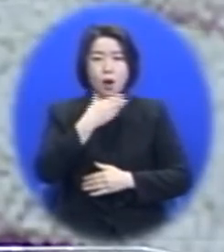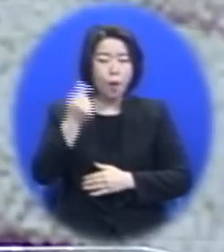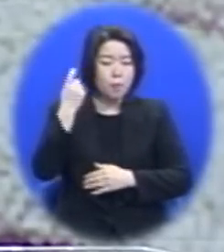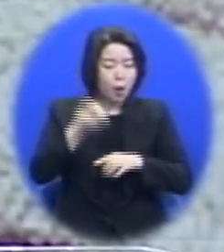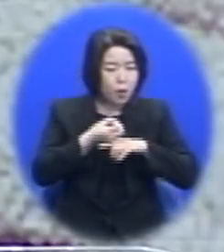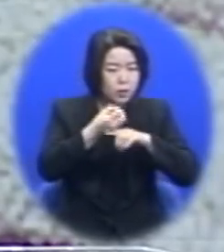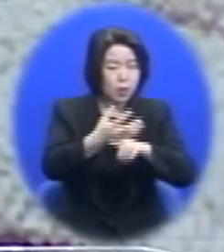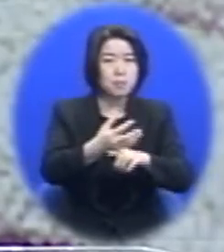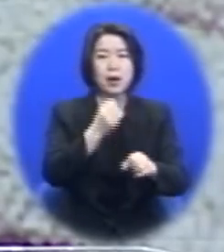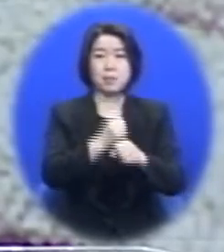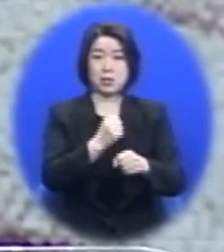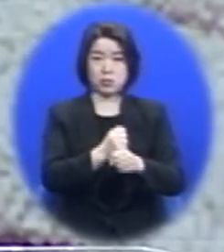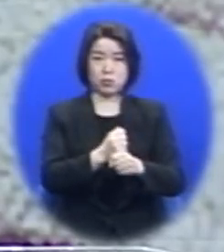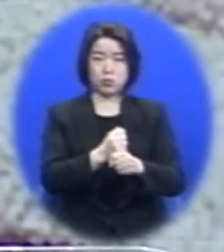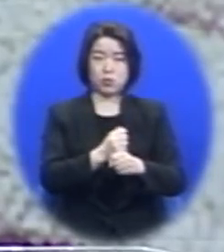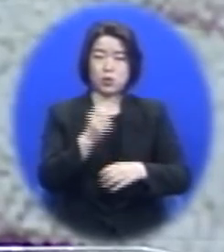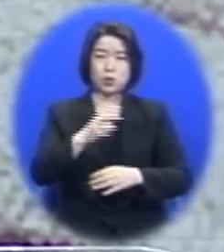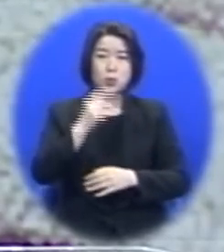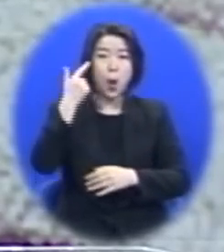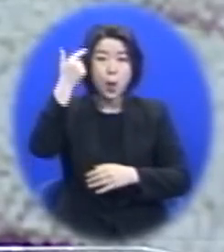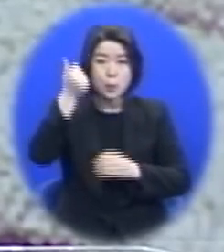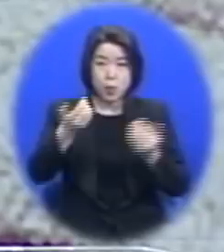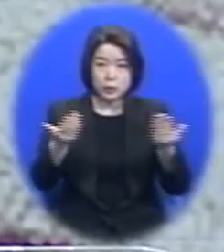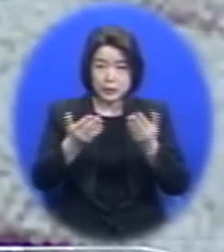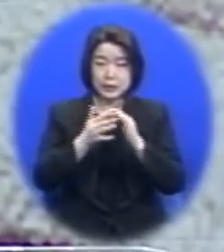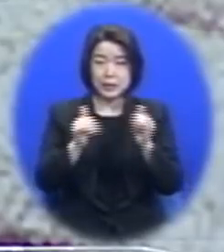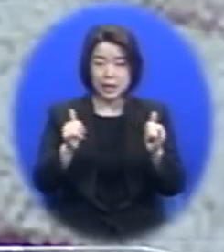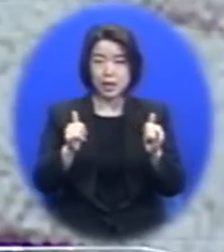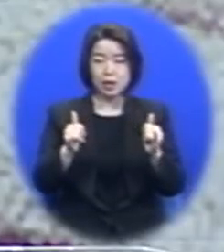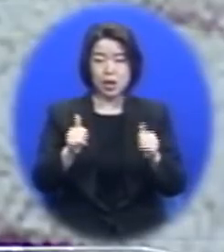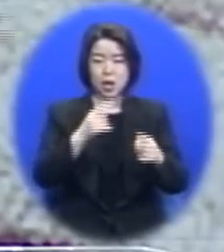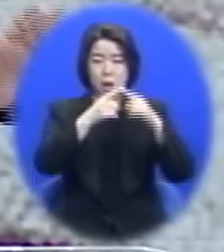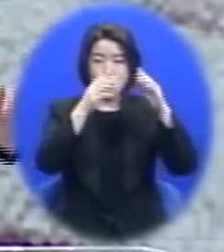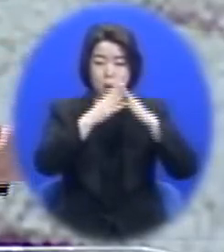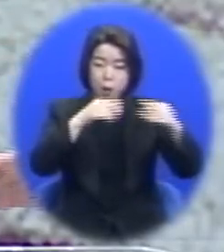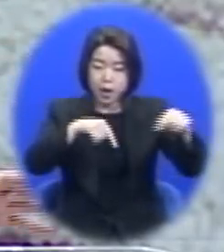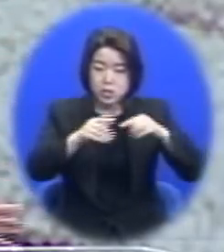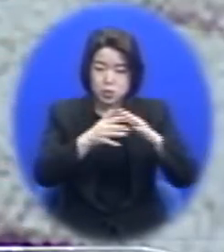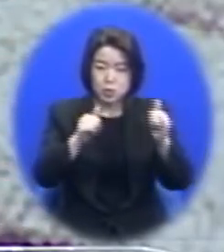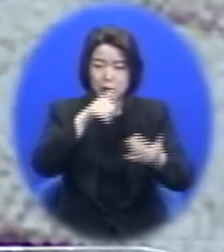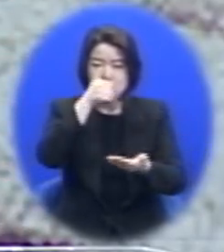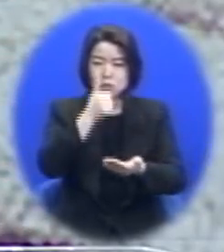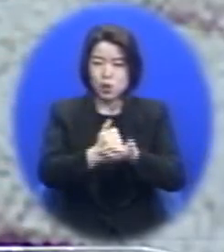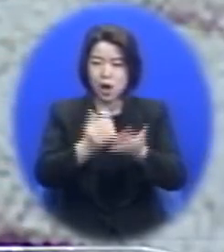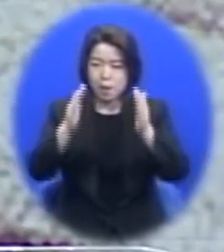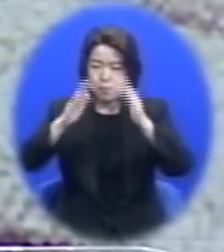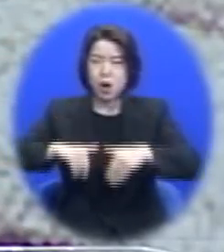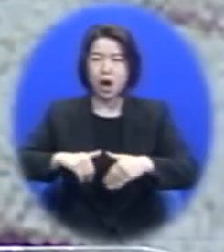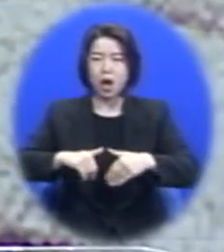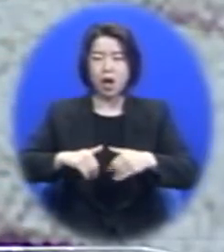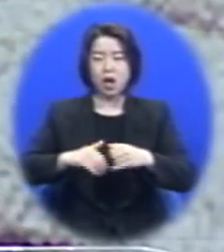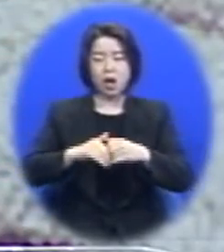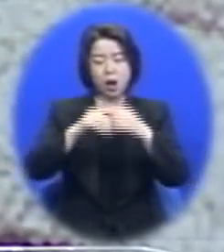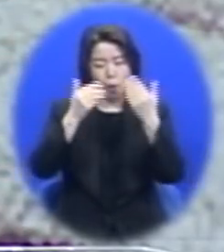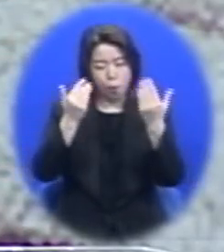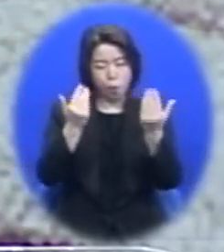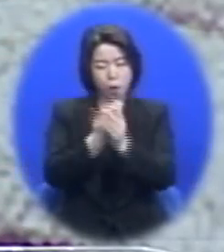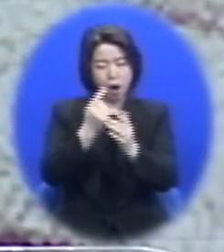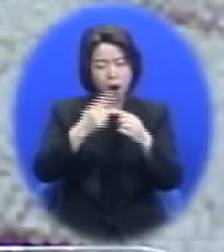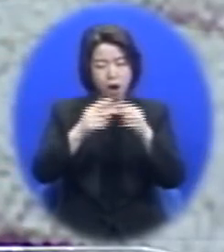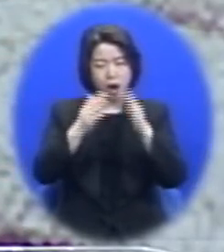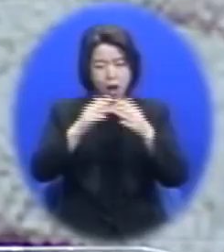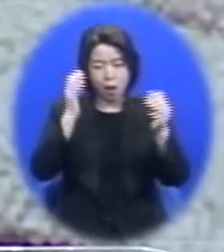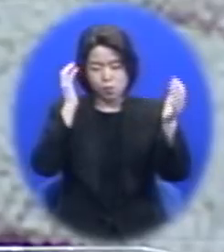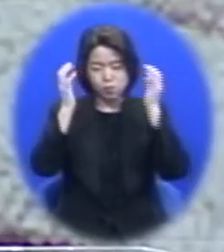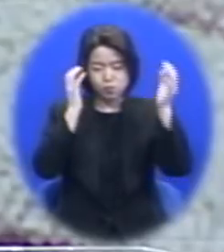하고 그리고 목회자를 비롯한 교회 지도자들을 죄로 무너뜨려 완전히 교회를 혼란에 빠뜨리게 되고